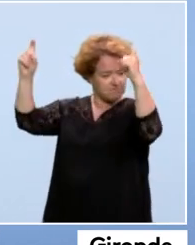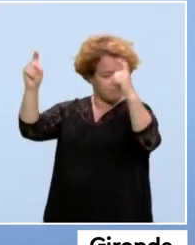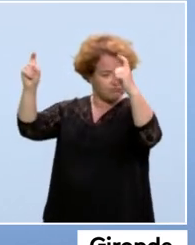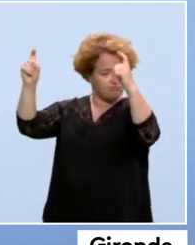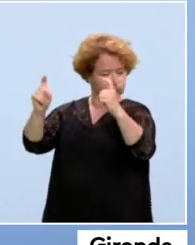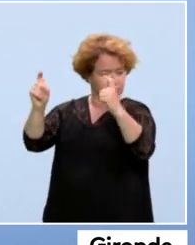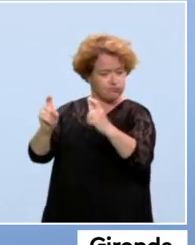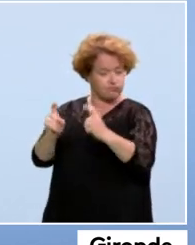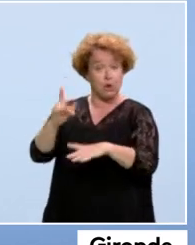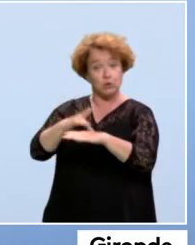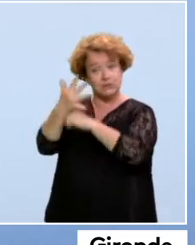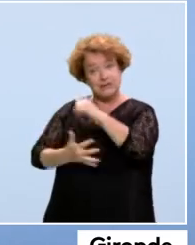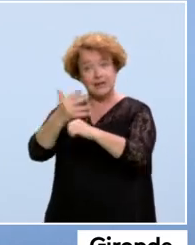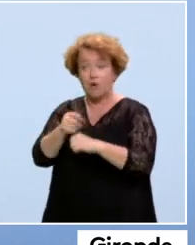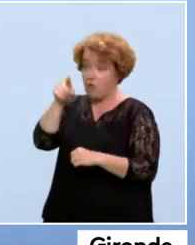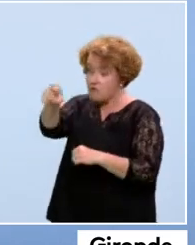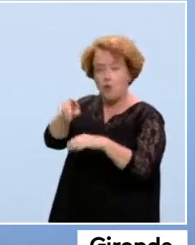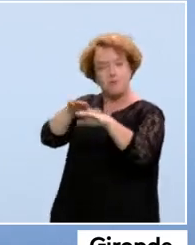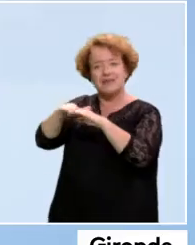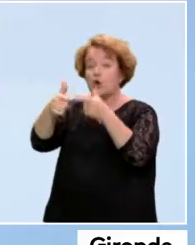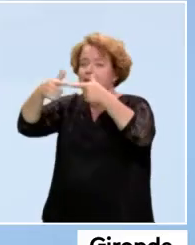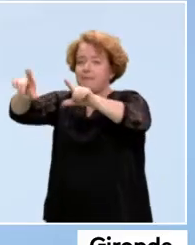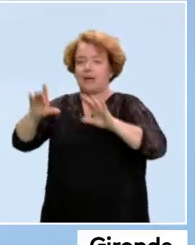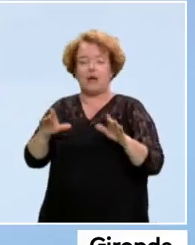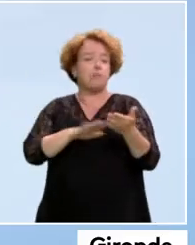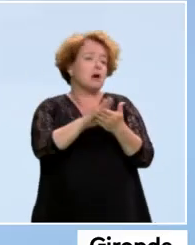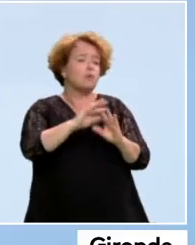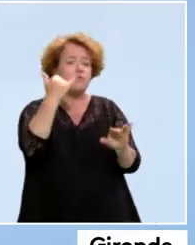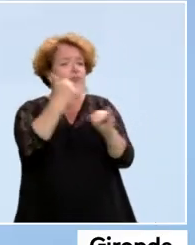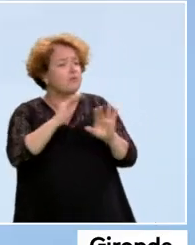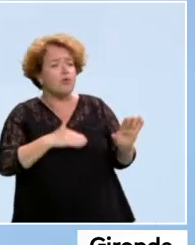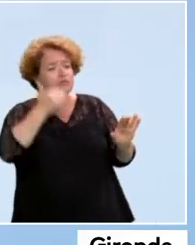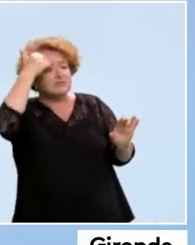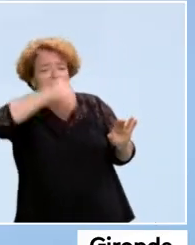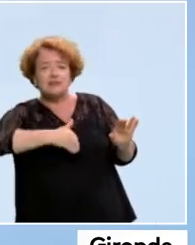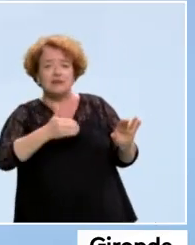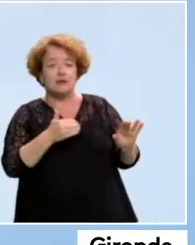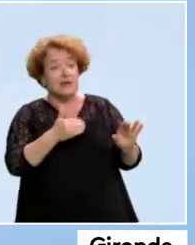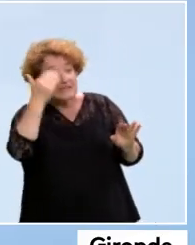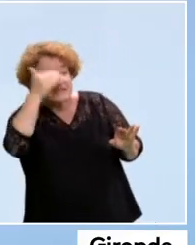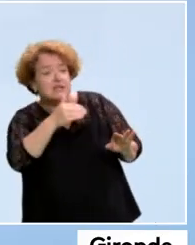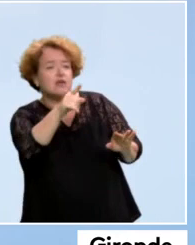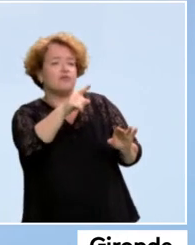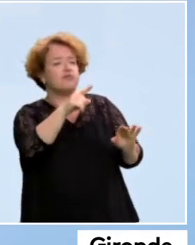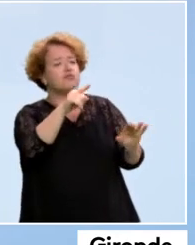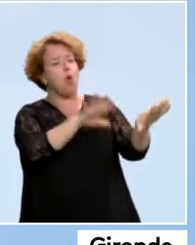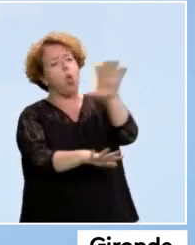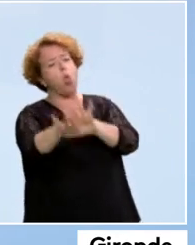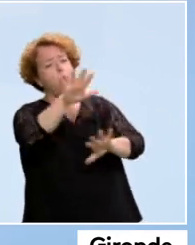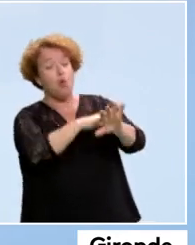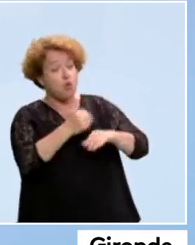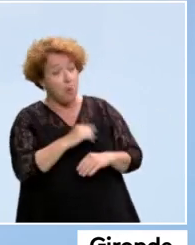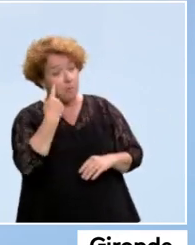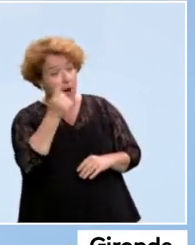pour le coup oui vous êtes une libéral sur ce sujet mais c'est faux vous le savez très bien alors mauvaise foi soit vous le savez pas